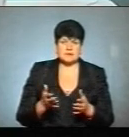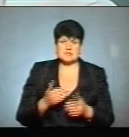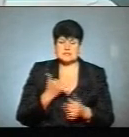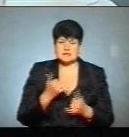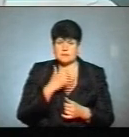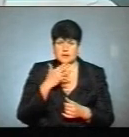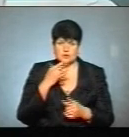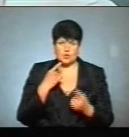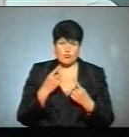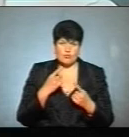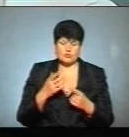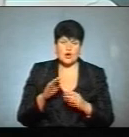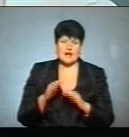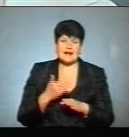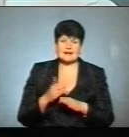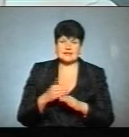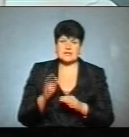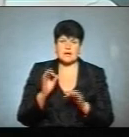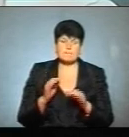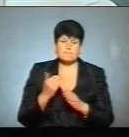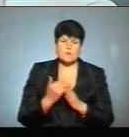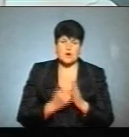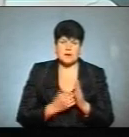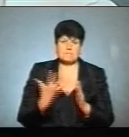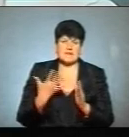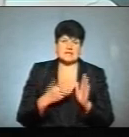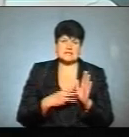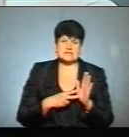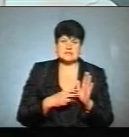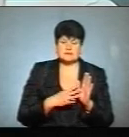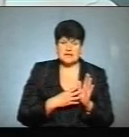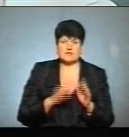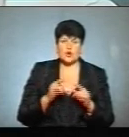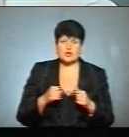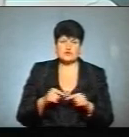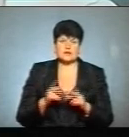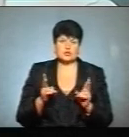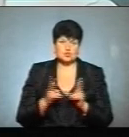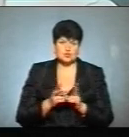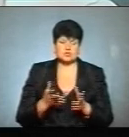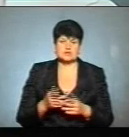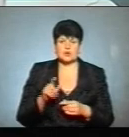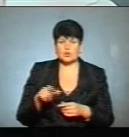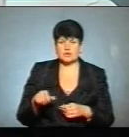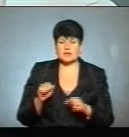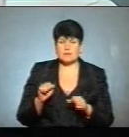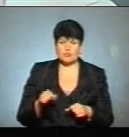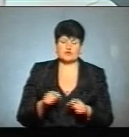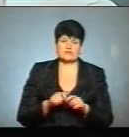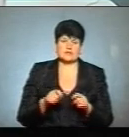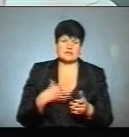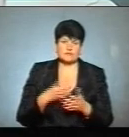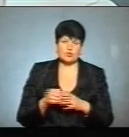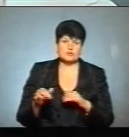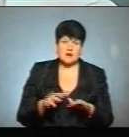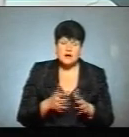говориться про ці кредитні програми 5-7-9. Також ми можемо організувати такі зустрічі. Чи, наприклад, людина може, вона відкрила власну справу,